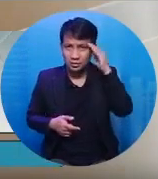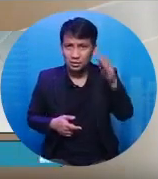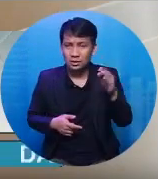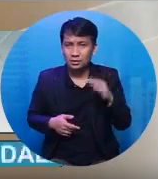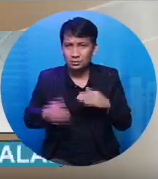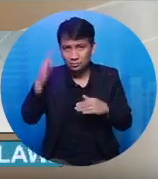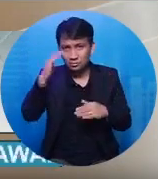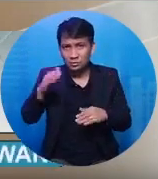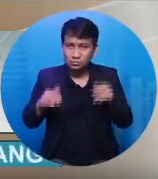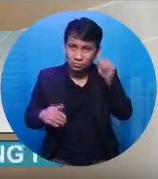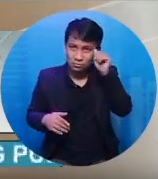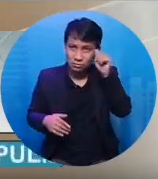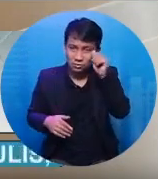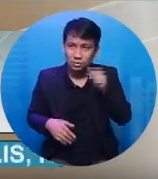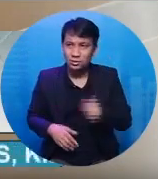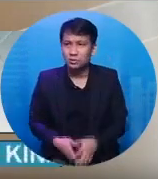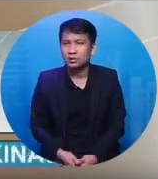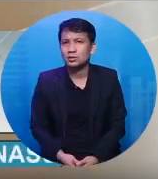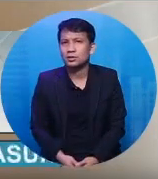Sir Abraham.